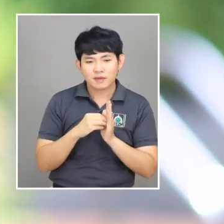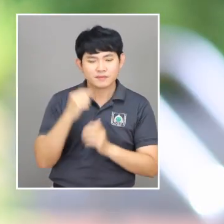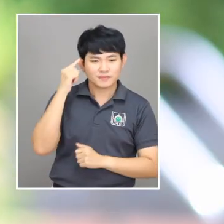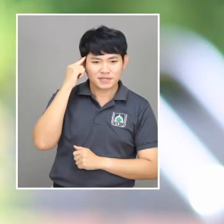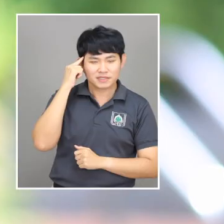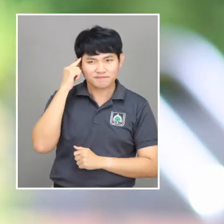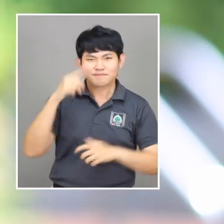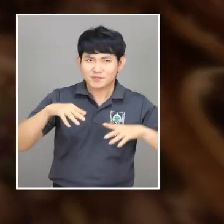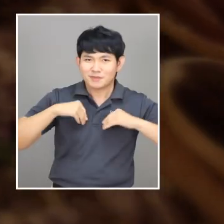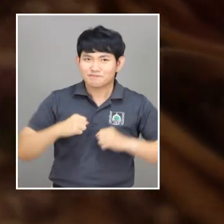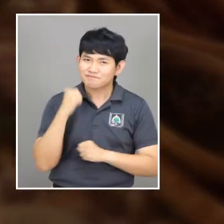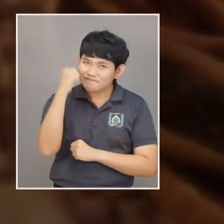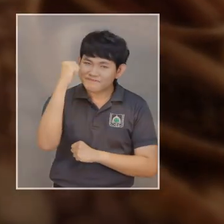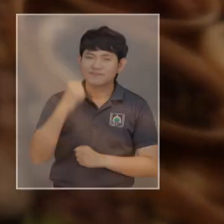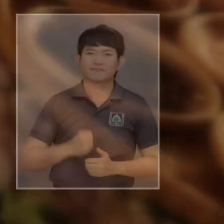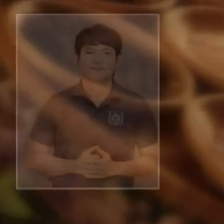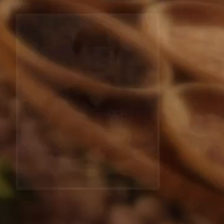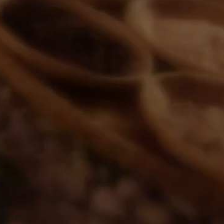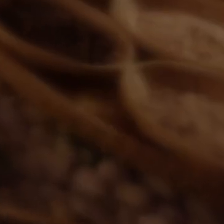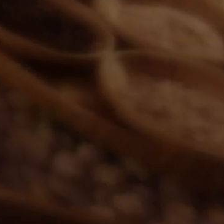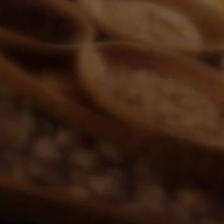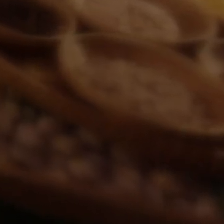ายอมกลับมาสู้อะค่ะ